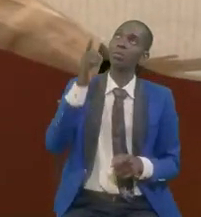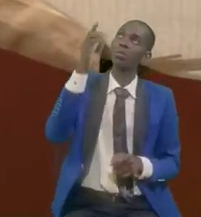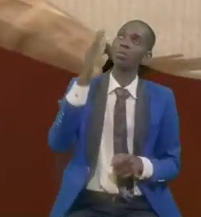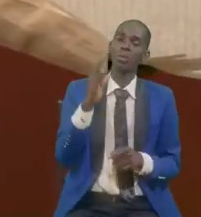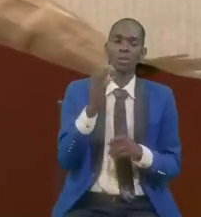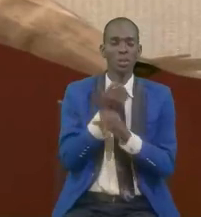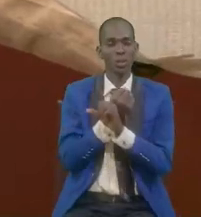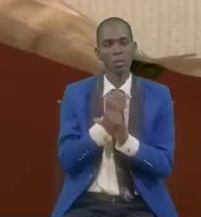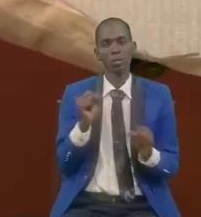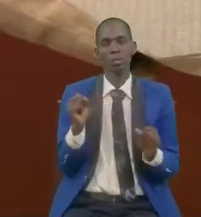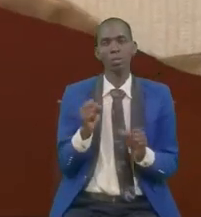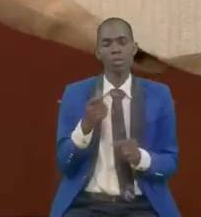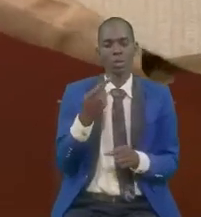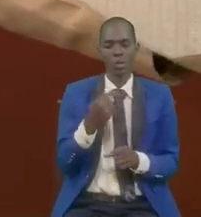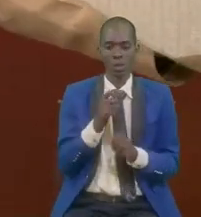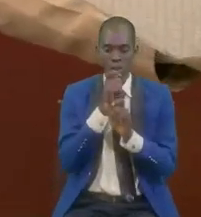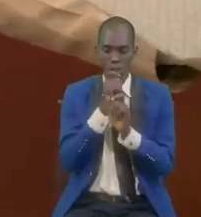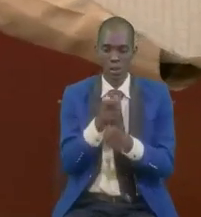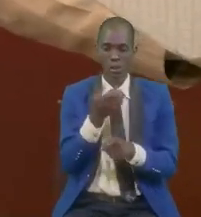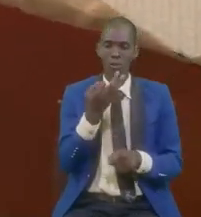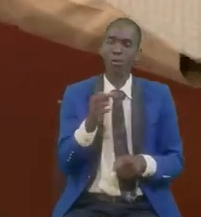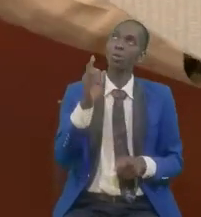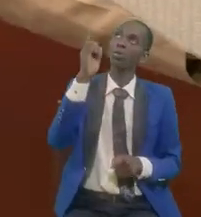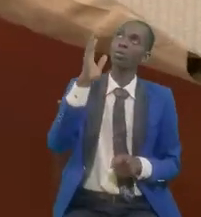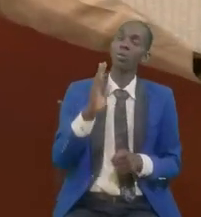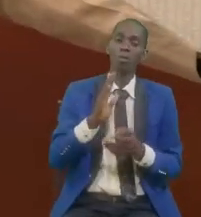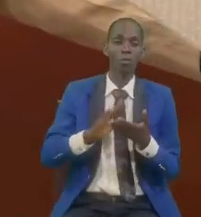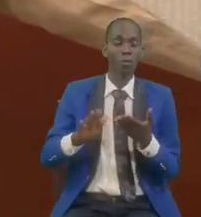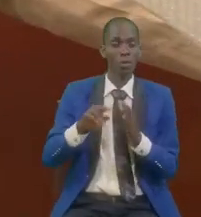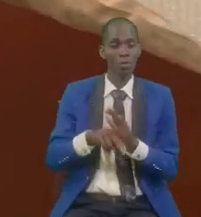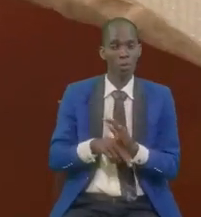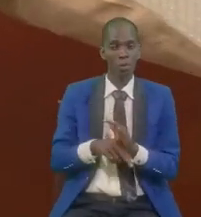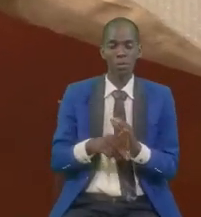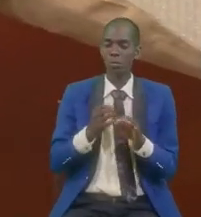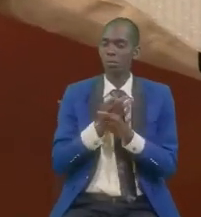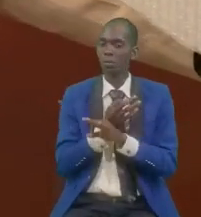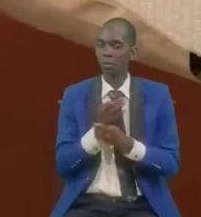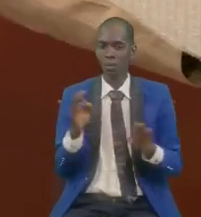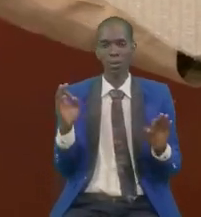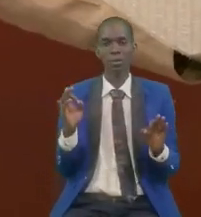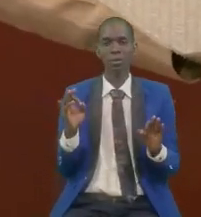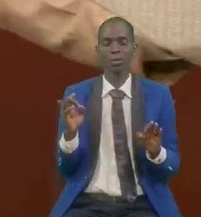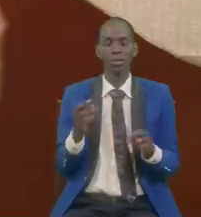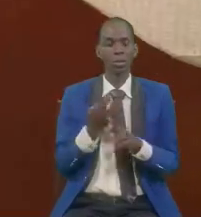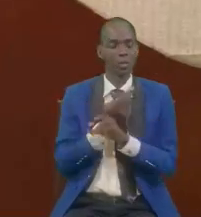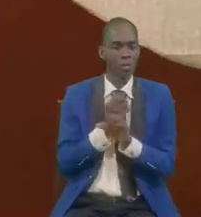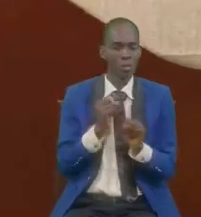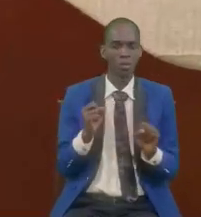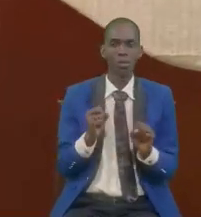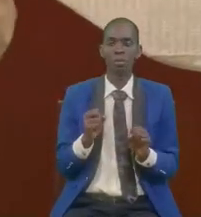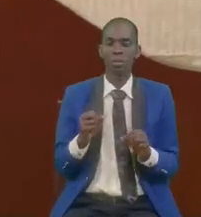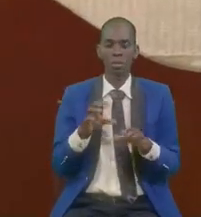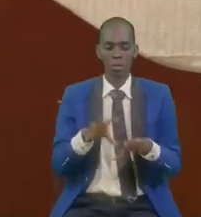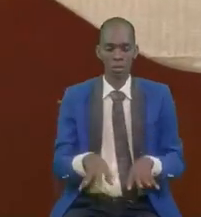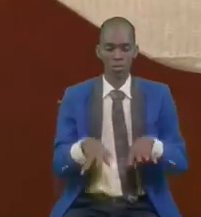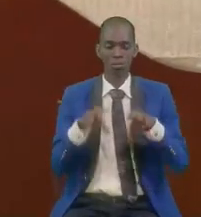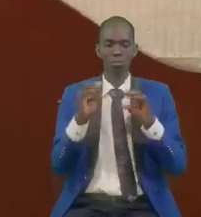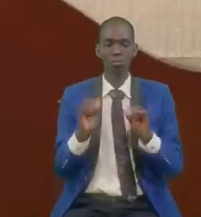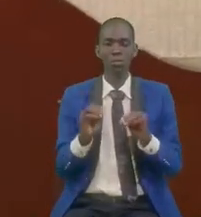Dieu. Le salut, le don de Dieu, le pardon, la libération, la